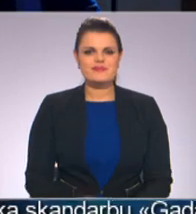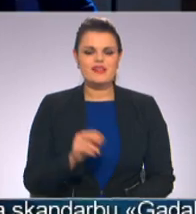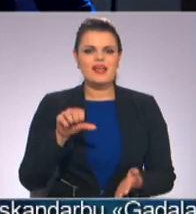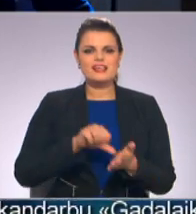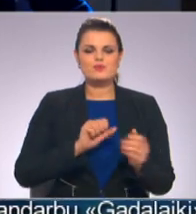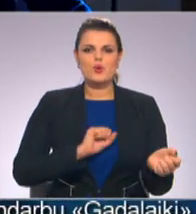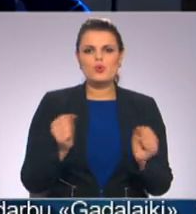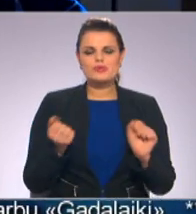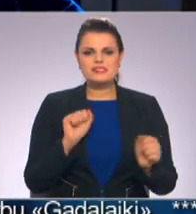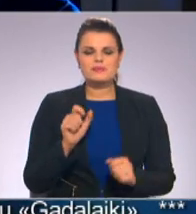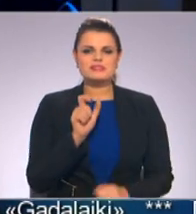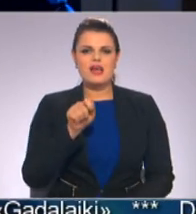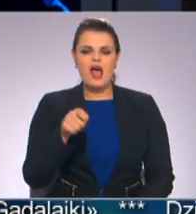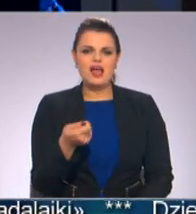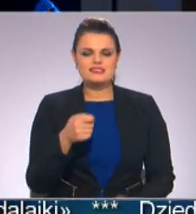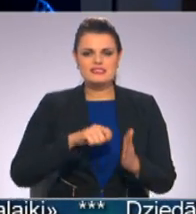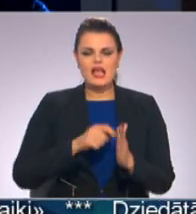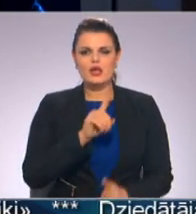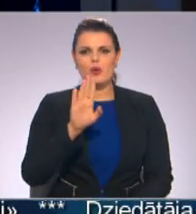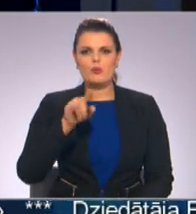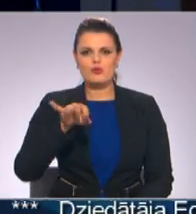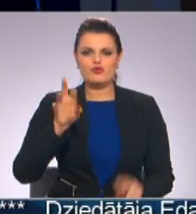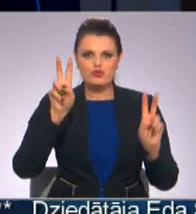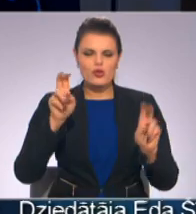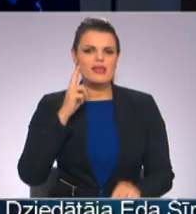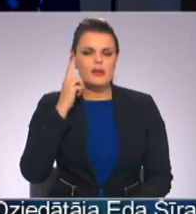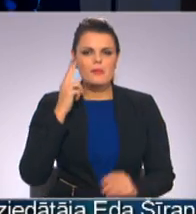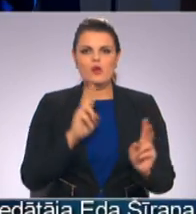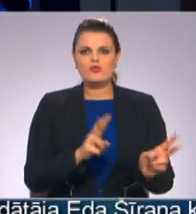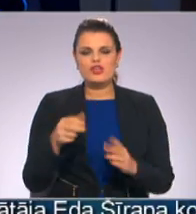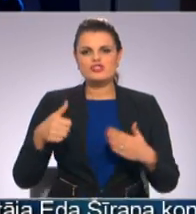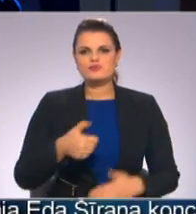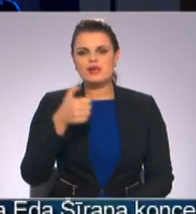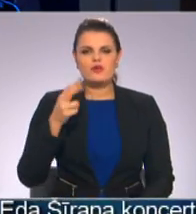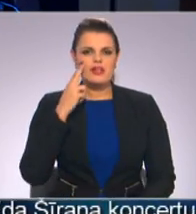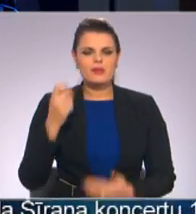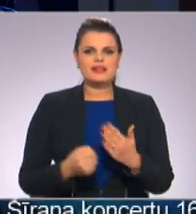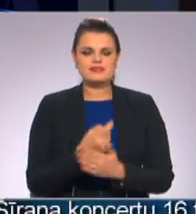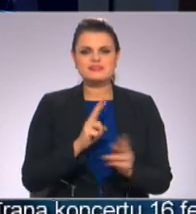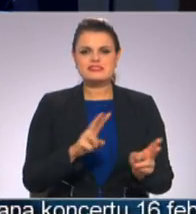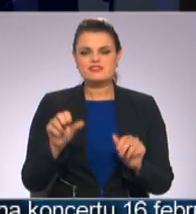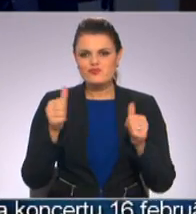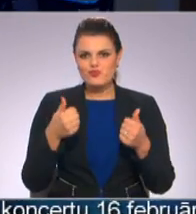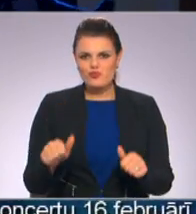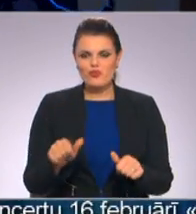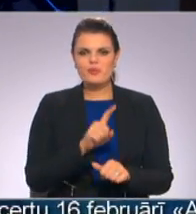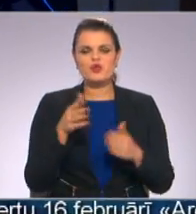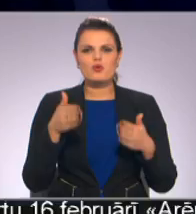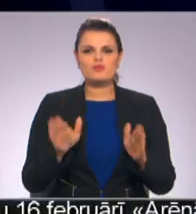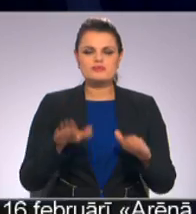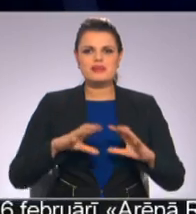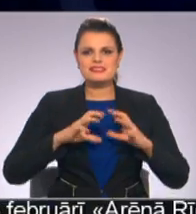Iestudējuma kustības atslēga ir buto, jeb japāņu laikmetīgā deja. 60. gados Japānā radusies dejas forma buto ir kļuvusi